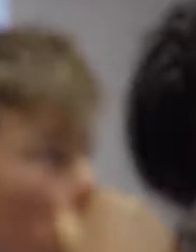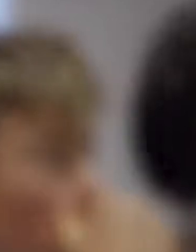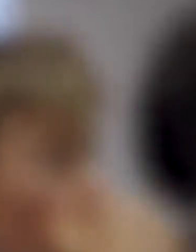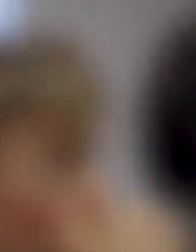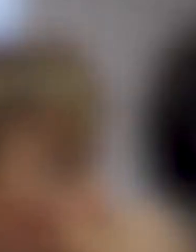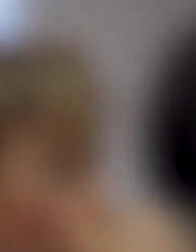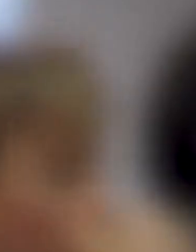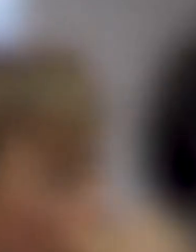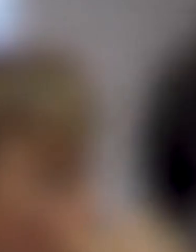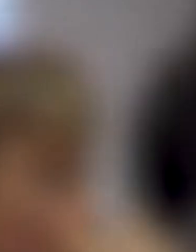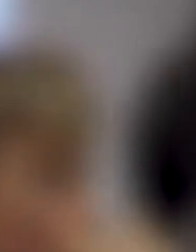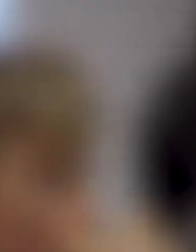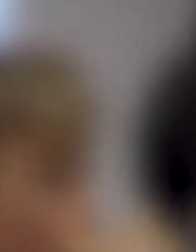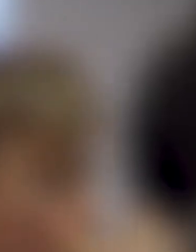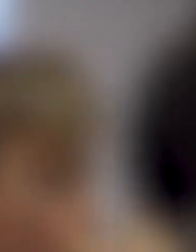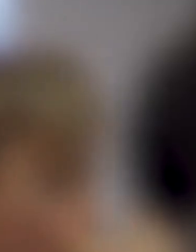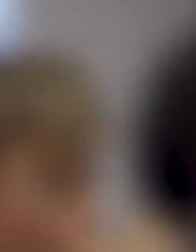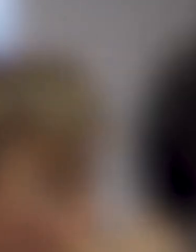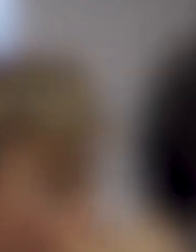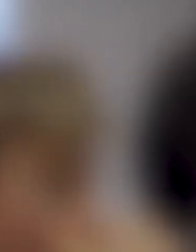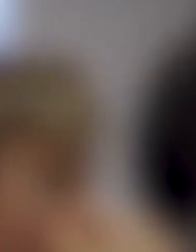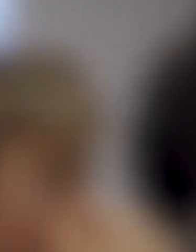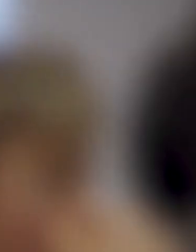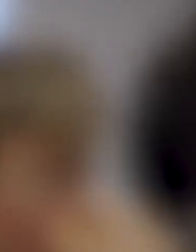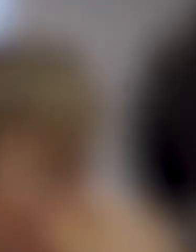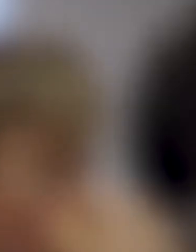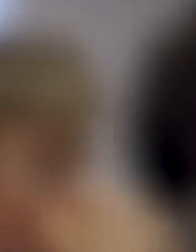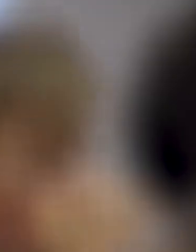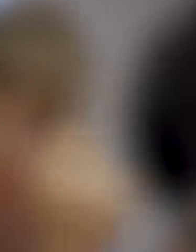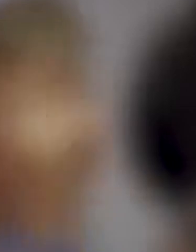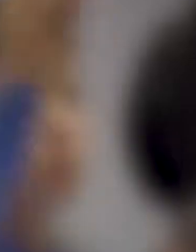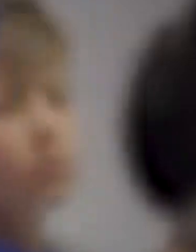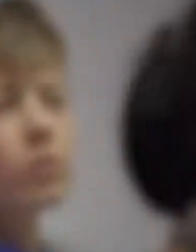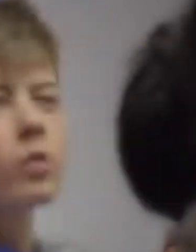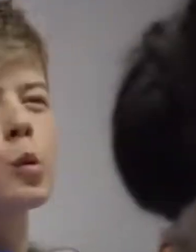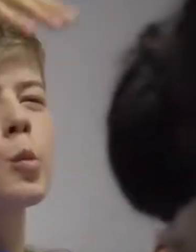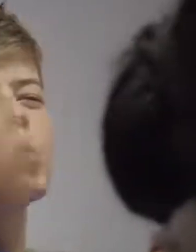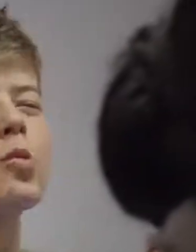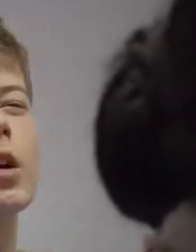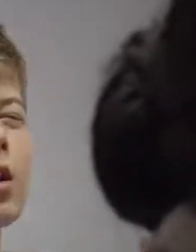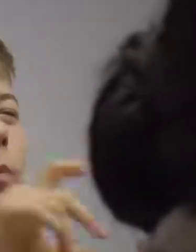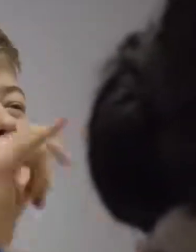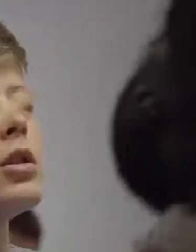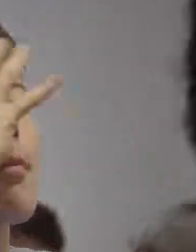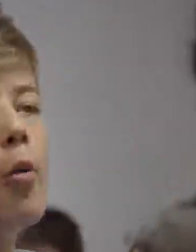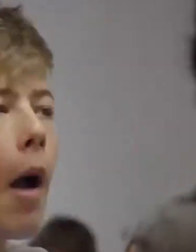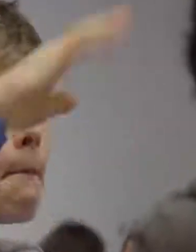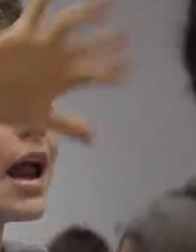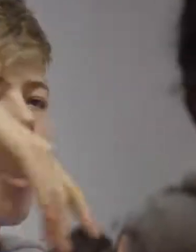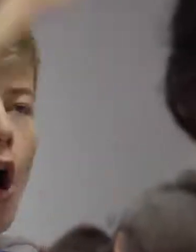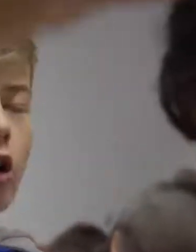Donc vous avez au minimum la moitié des diables rouges qui ont 27 ans ou moins. Puisqu'ils